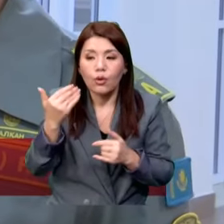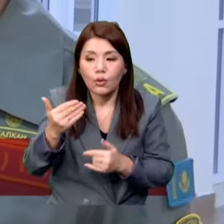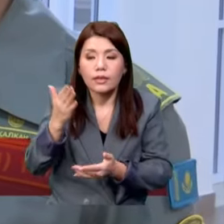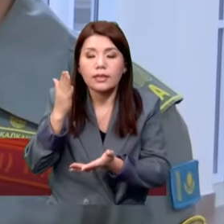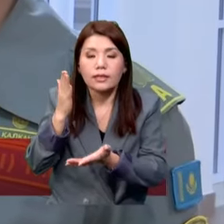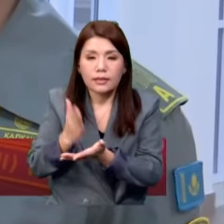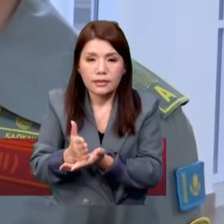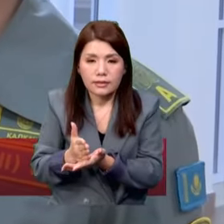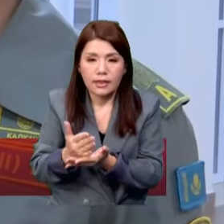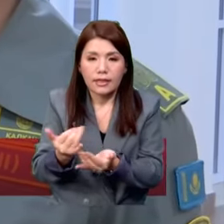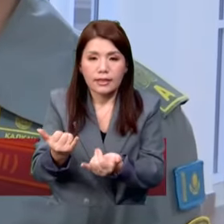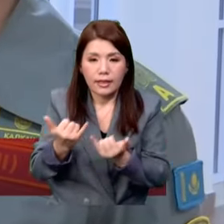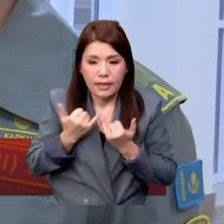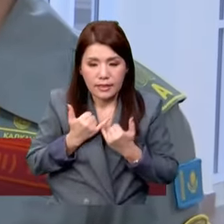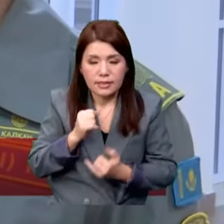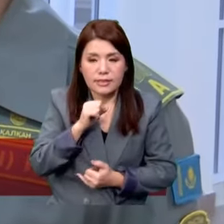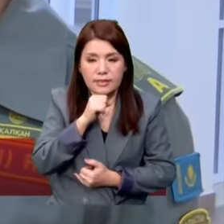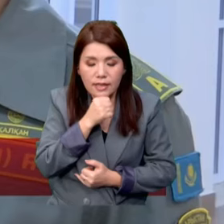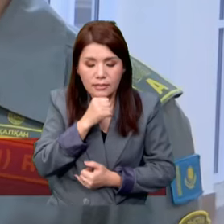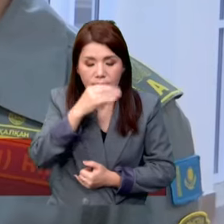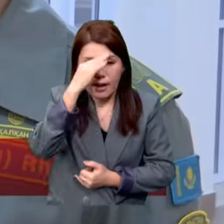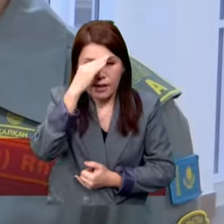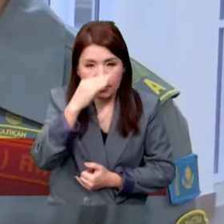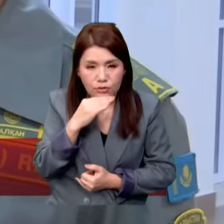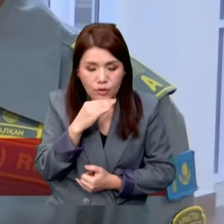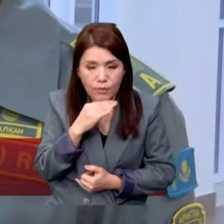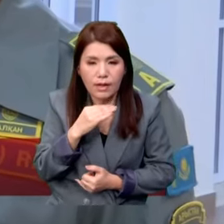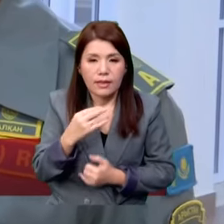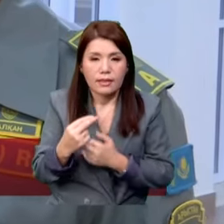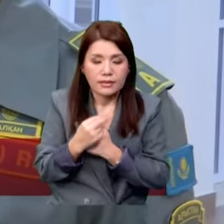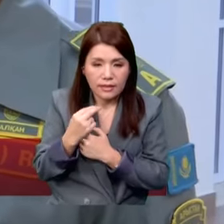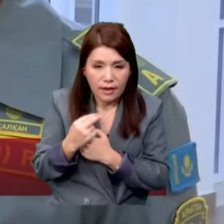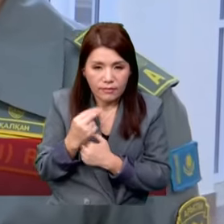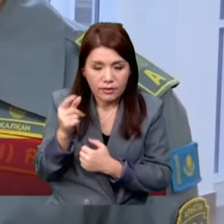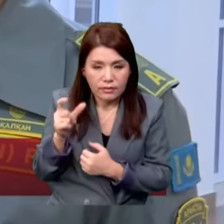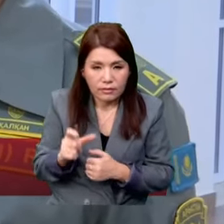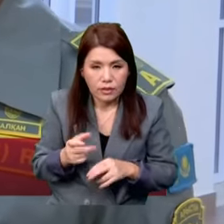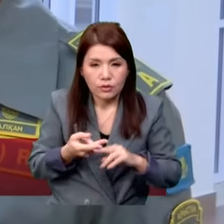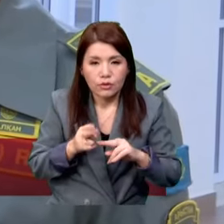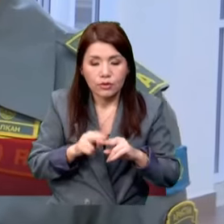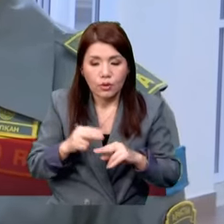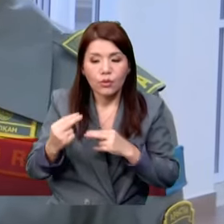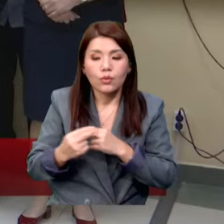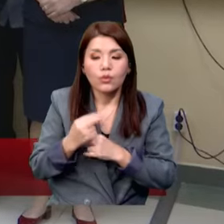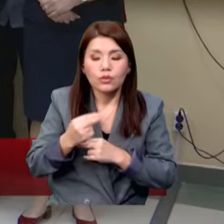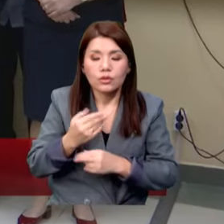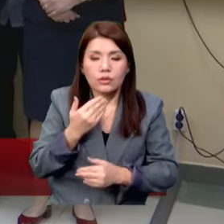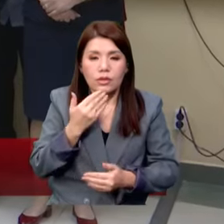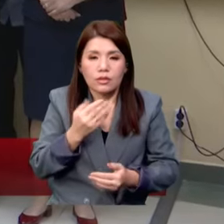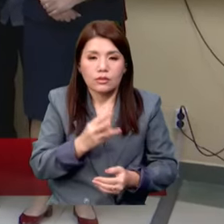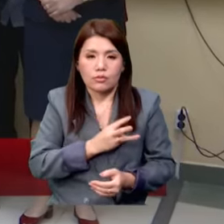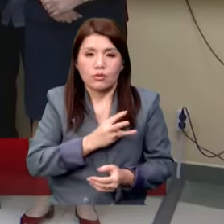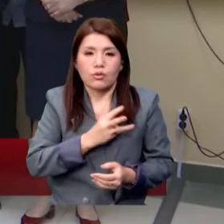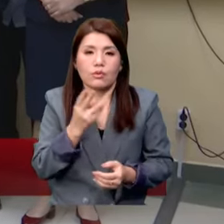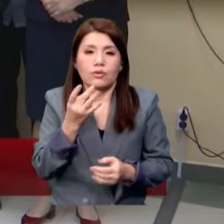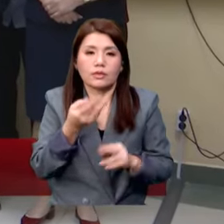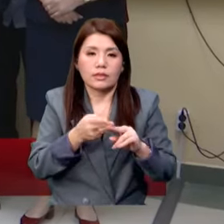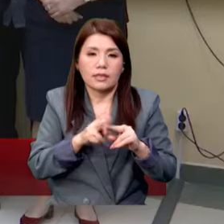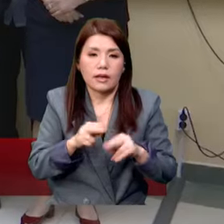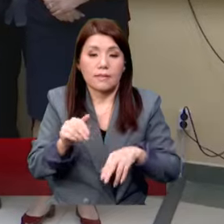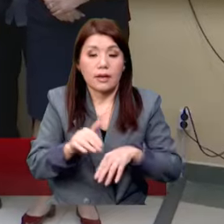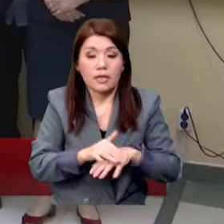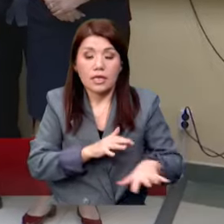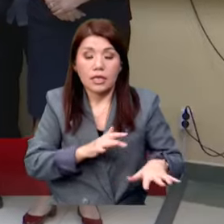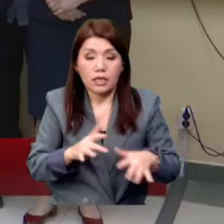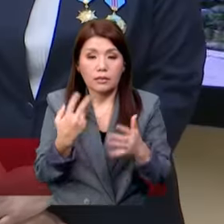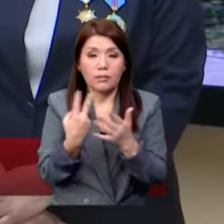как для нас дедом, отцом, наставником. Он нас учит быть патриотом. В лицее «Арыстан» на благотворительной